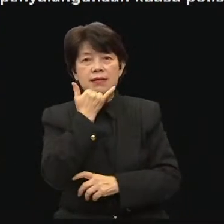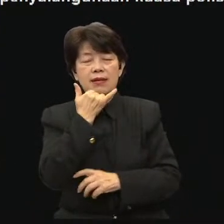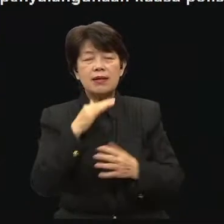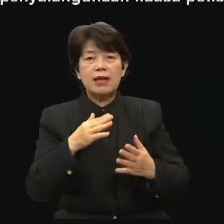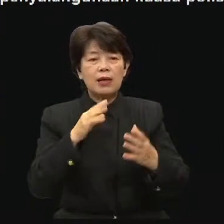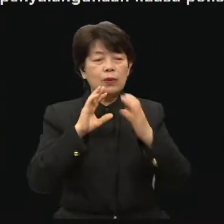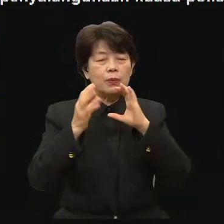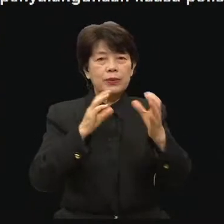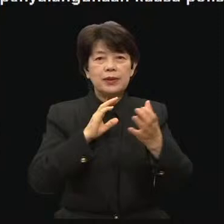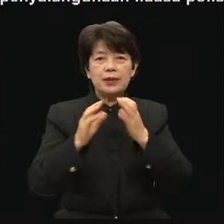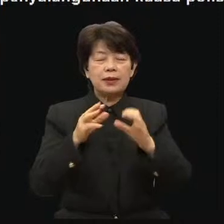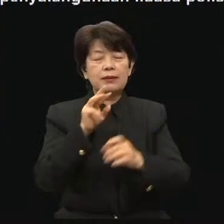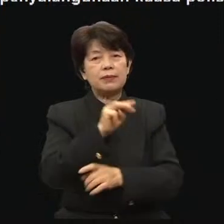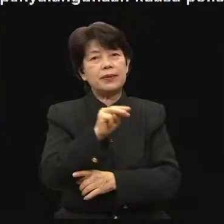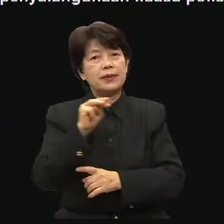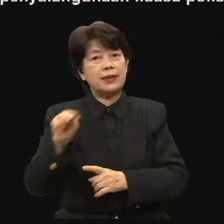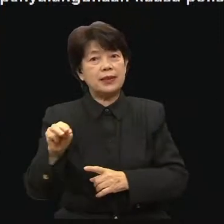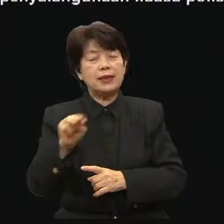dan Multimedia